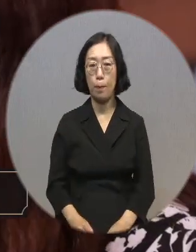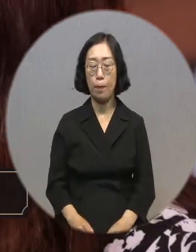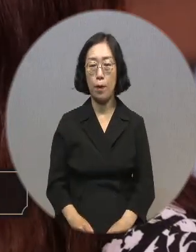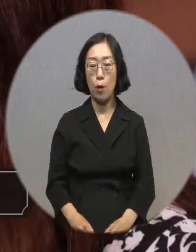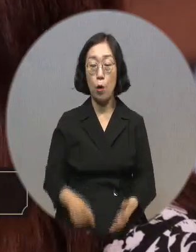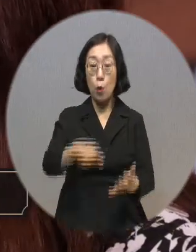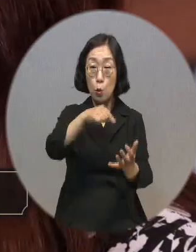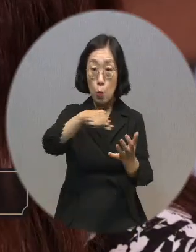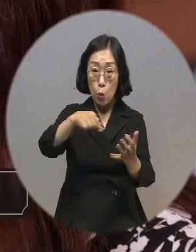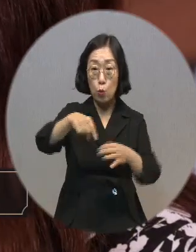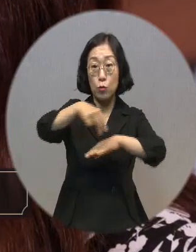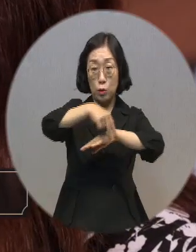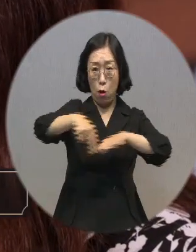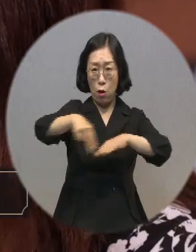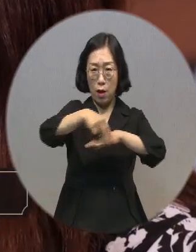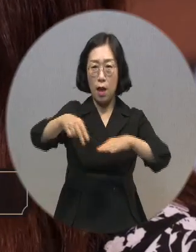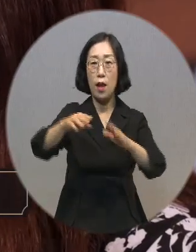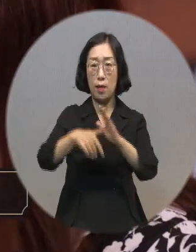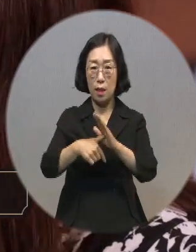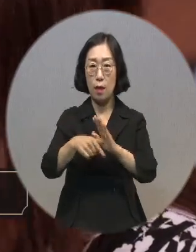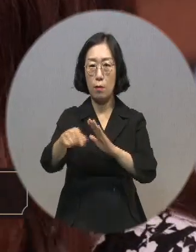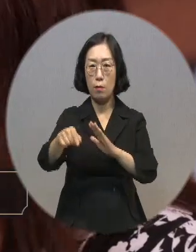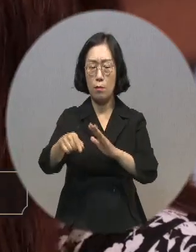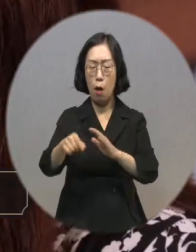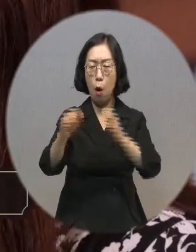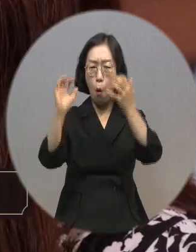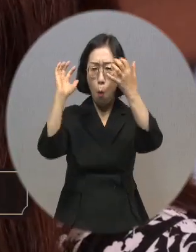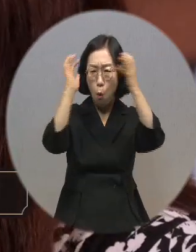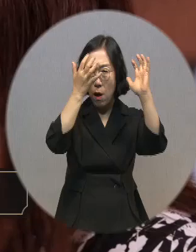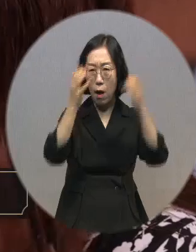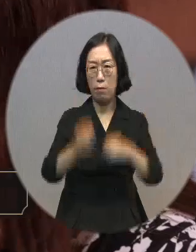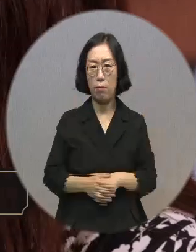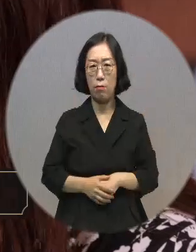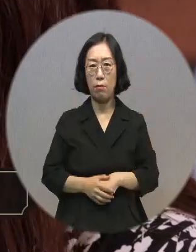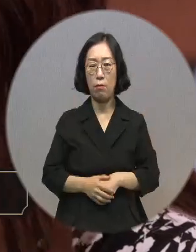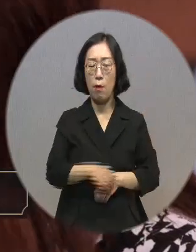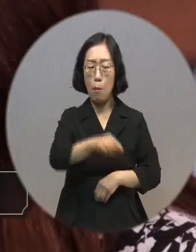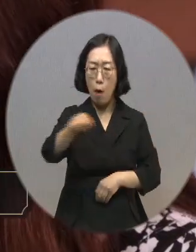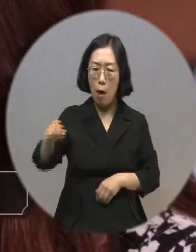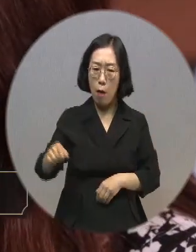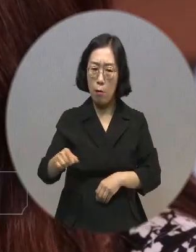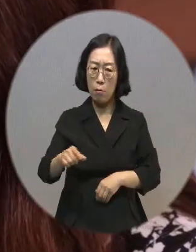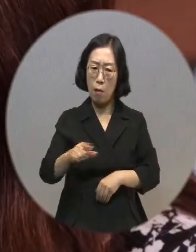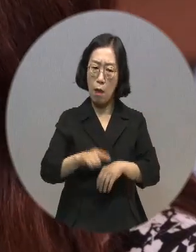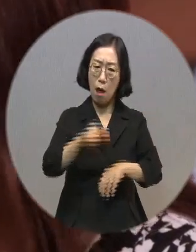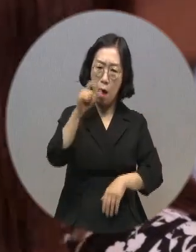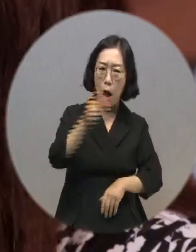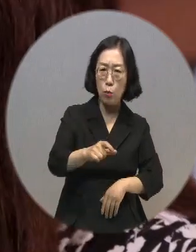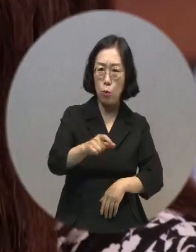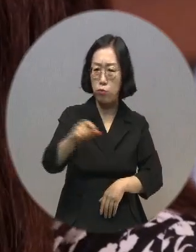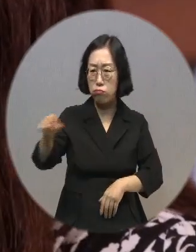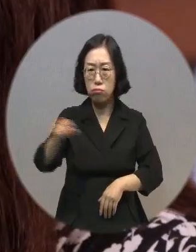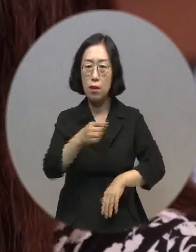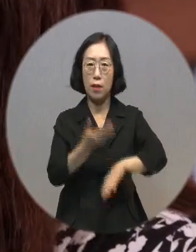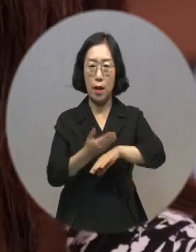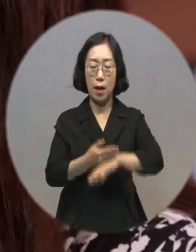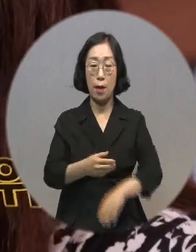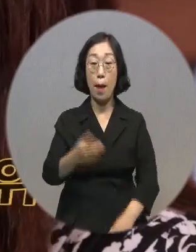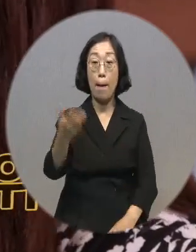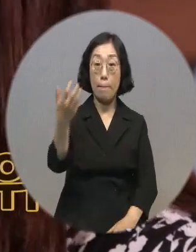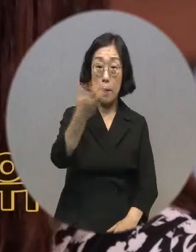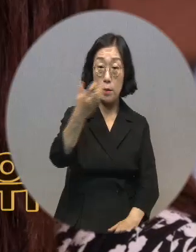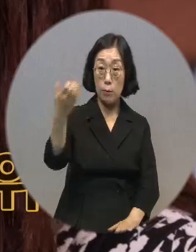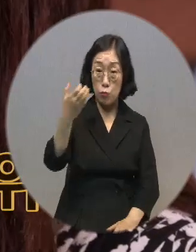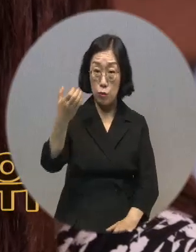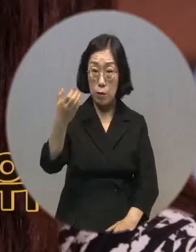그 혼란스러운 것 중에 하나가 네. 세월 따라서 매번 강조하는 게 달라지잖아요. 예를 들면은 8, 90년대는 이념적